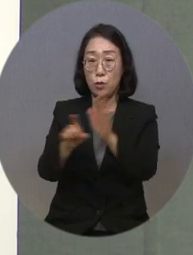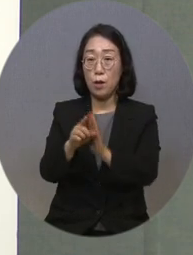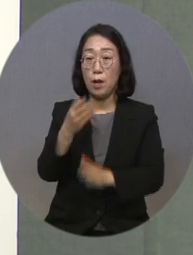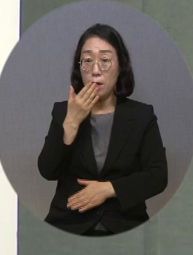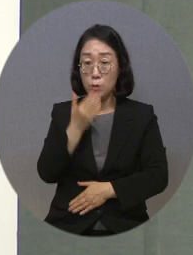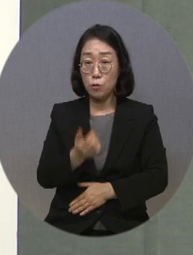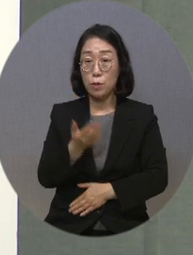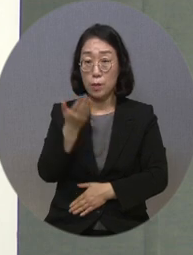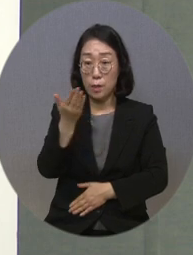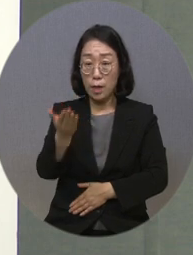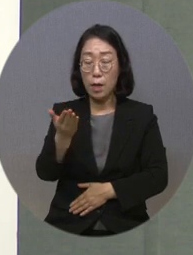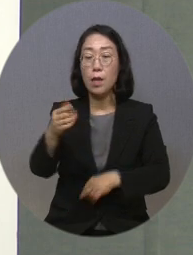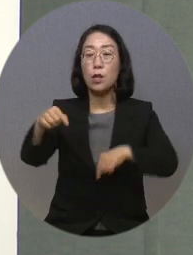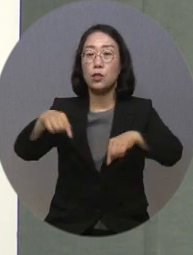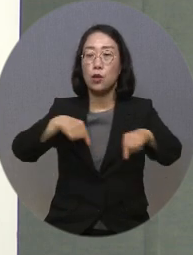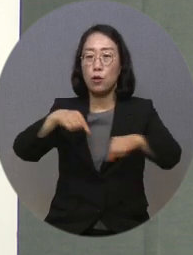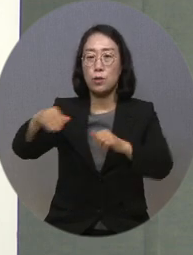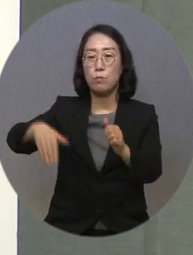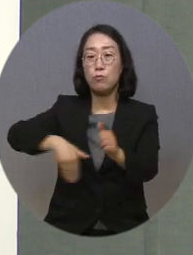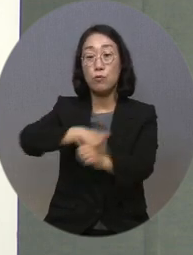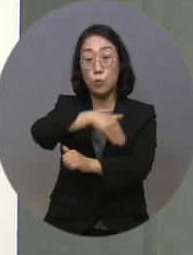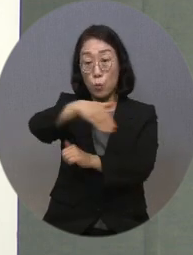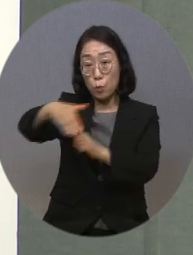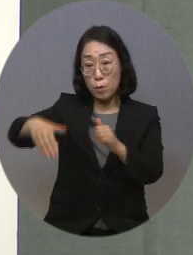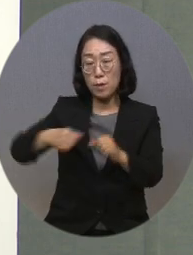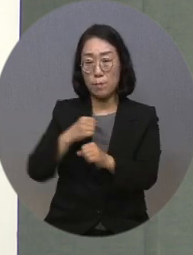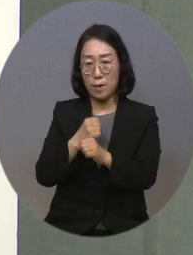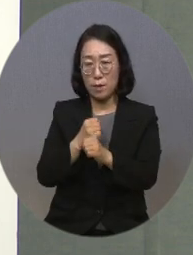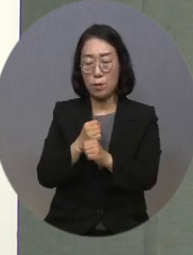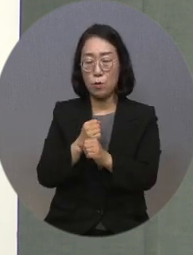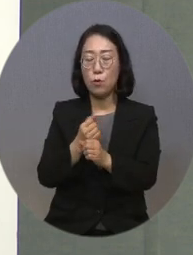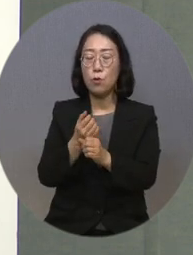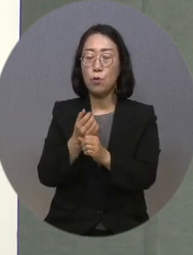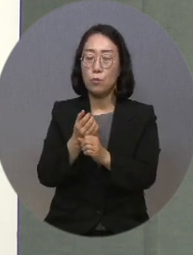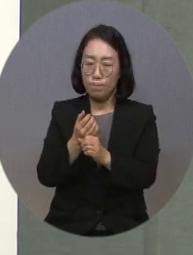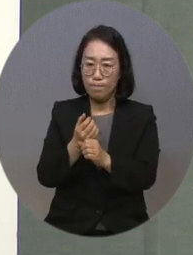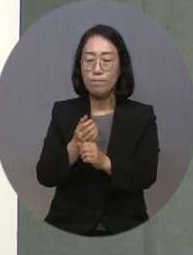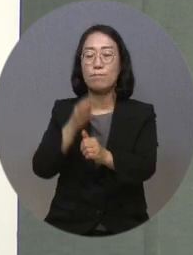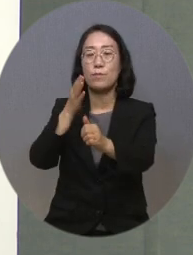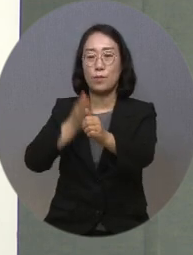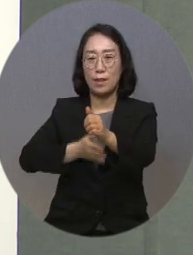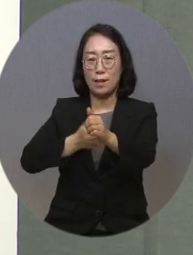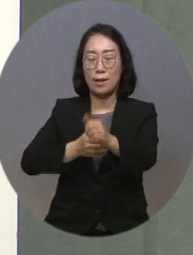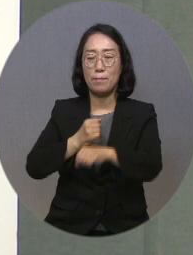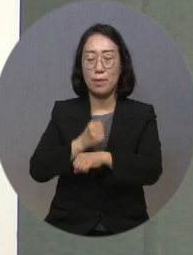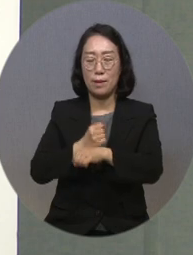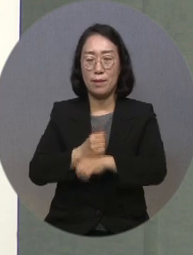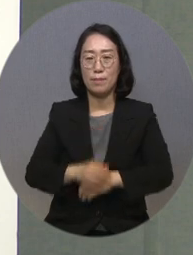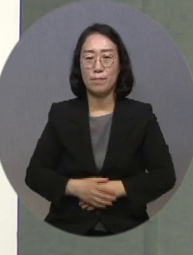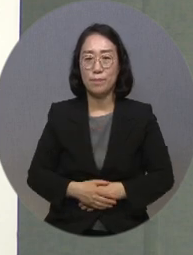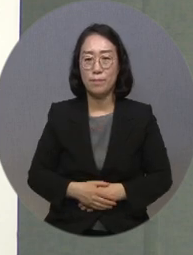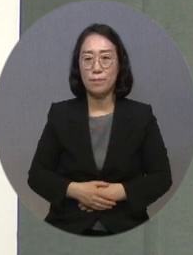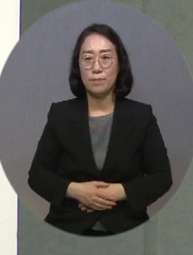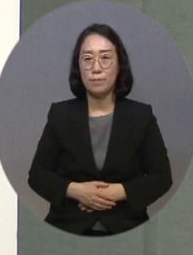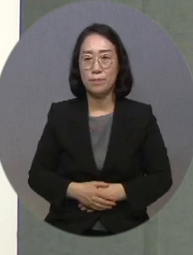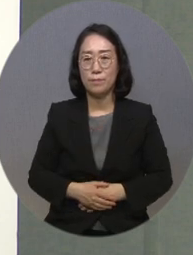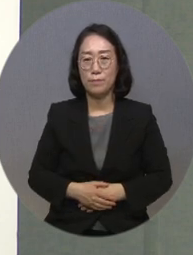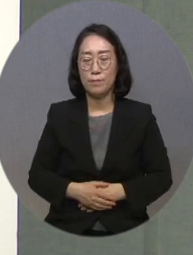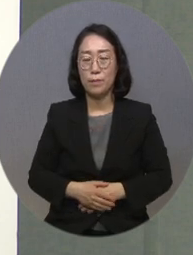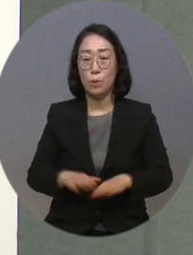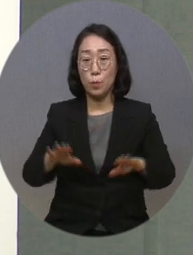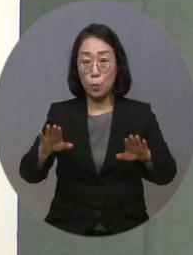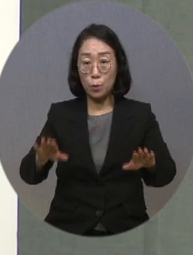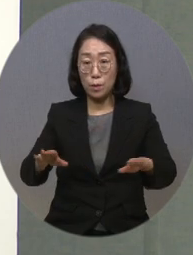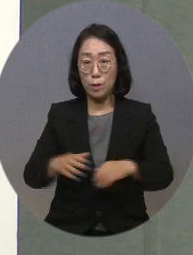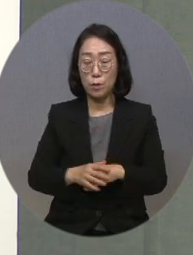이런 정치 풍토를 조성해 주시기를 간곡히 부탁을 드려봅니다.